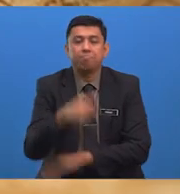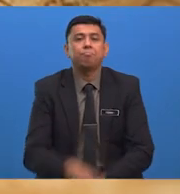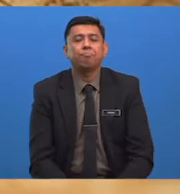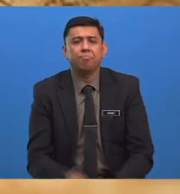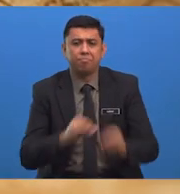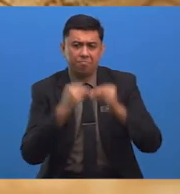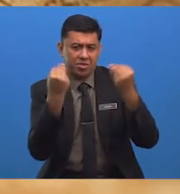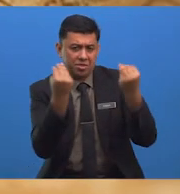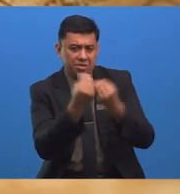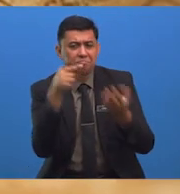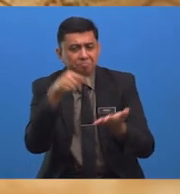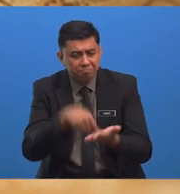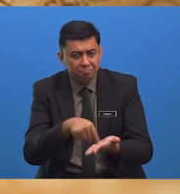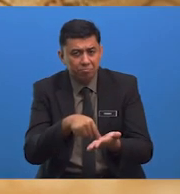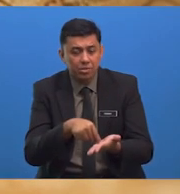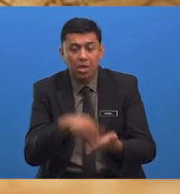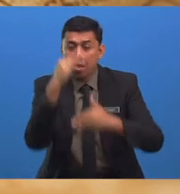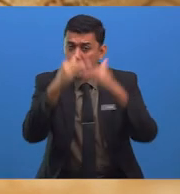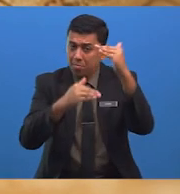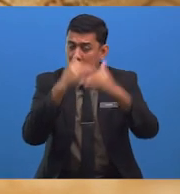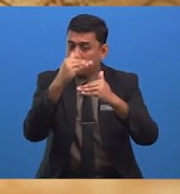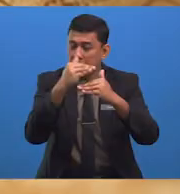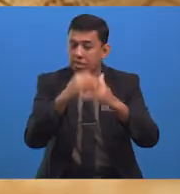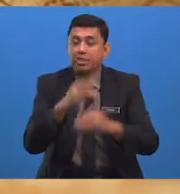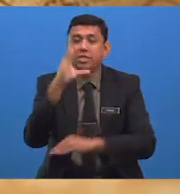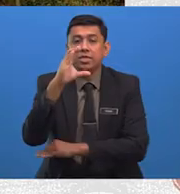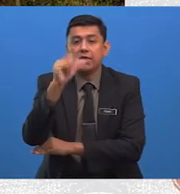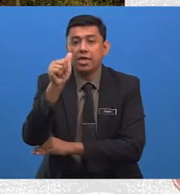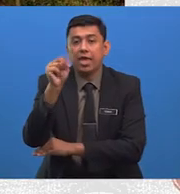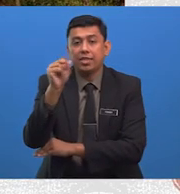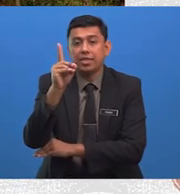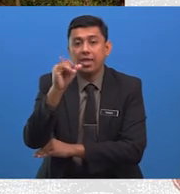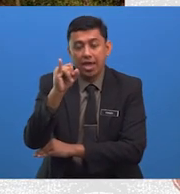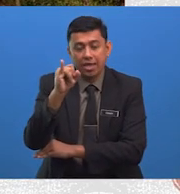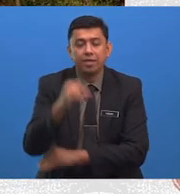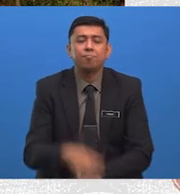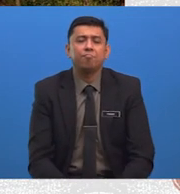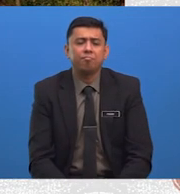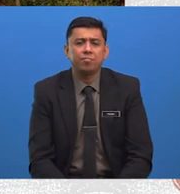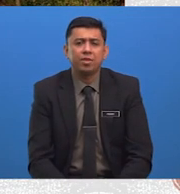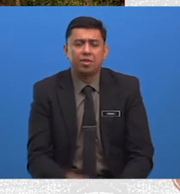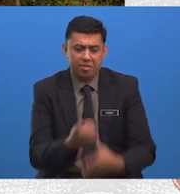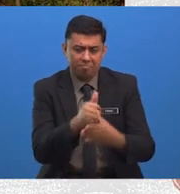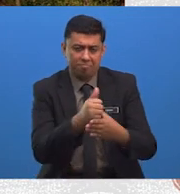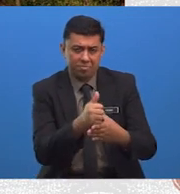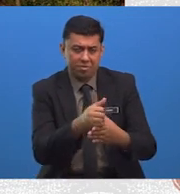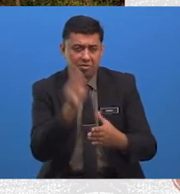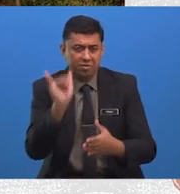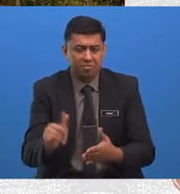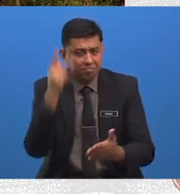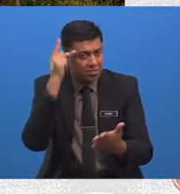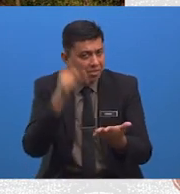Masyarakat kerajaan Champa juga membina candi. Antara candi yang terkenal